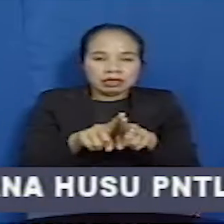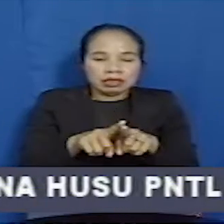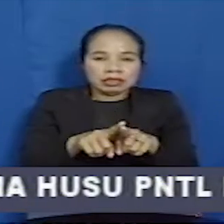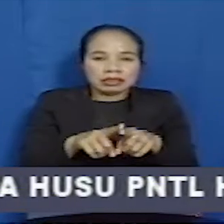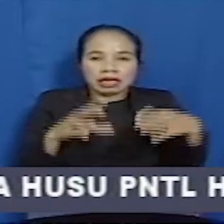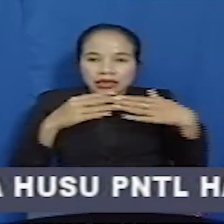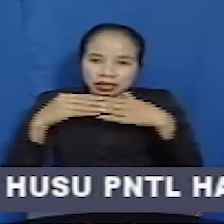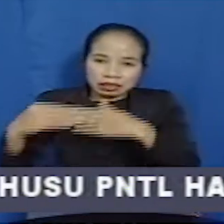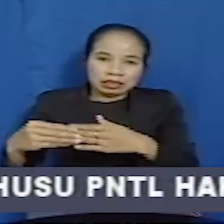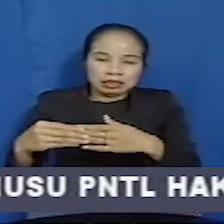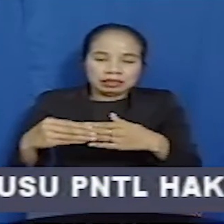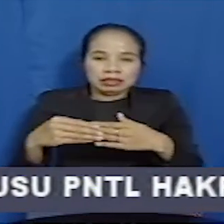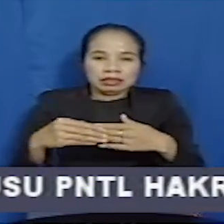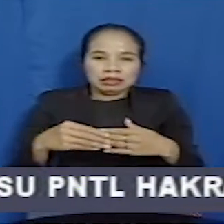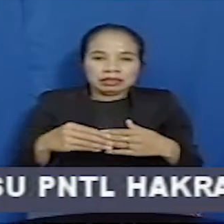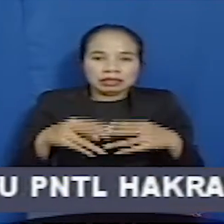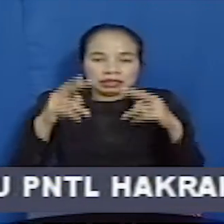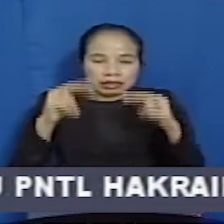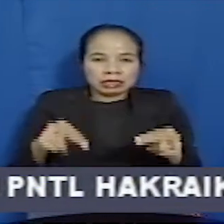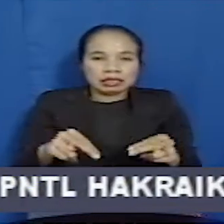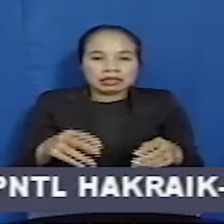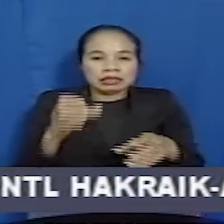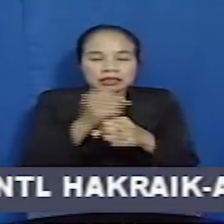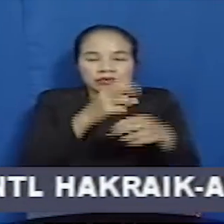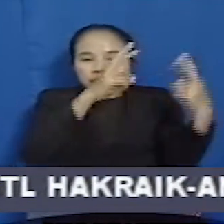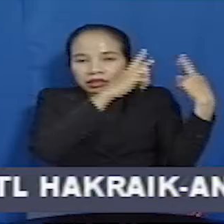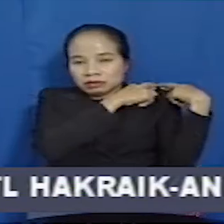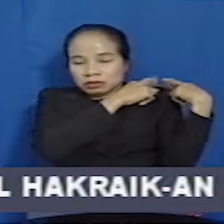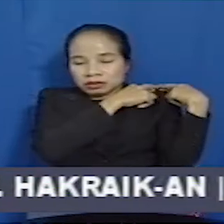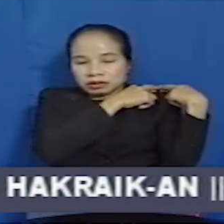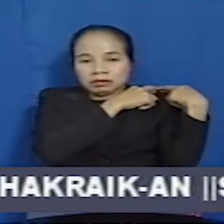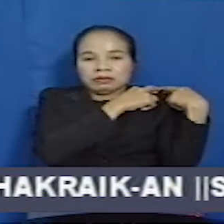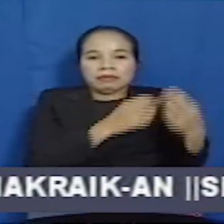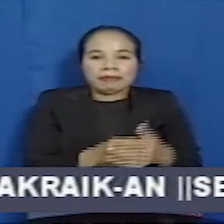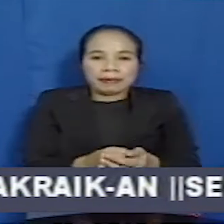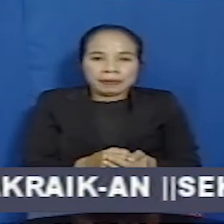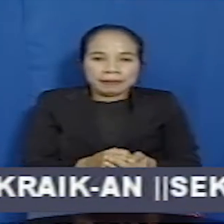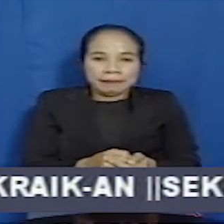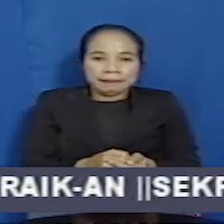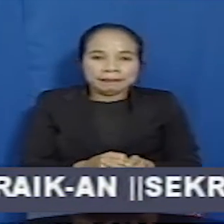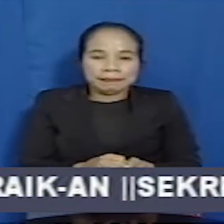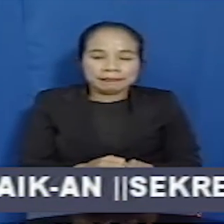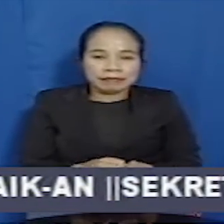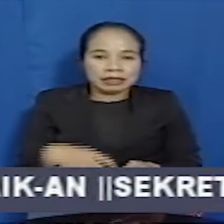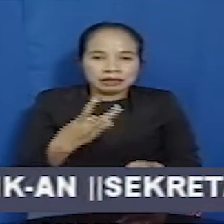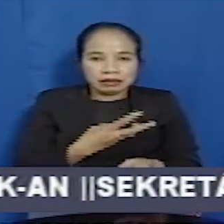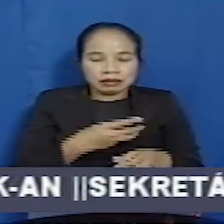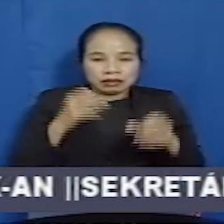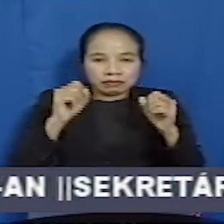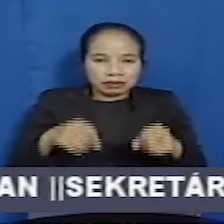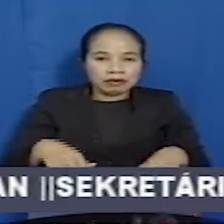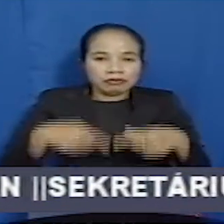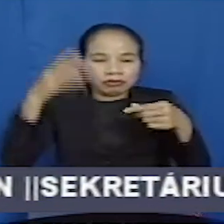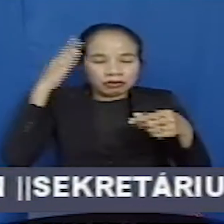nai ini dah mau sini itu tentu asumsi responsibility dah ada asumsi responsibility dah ada para itu bela